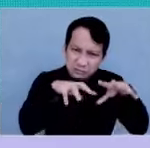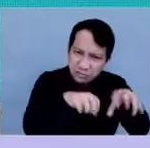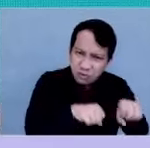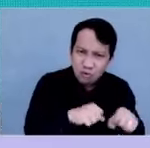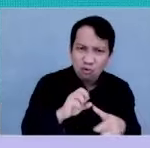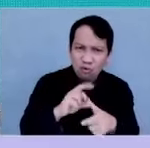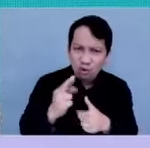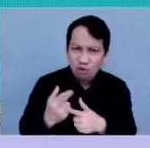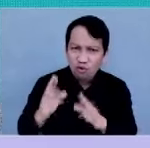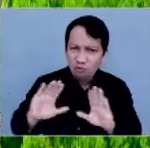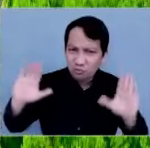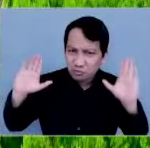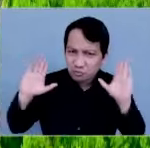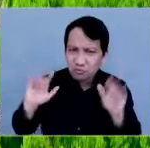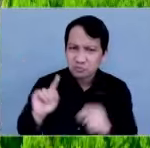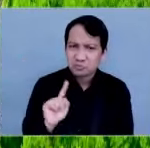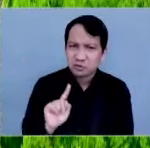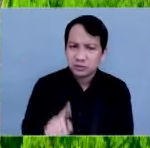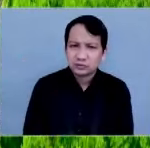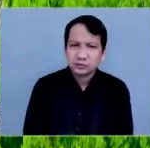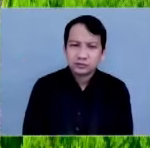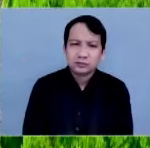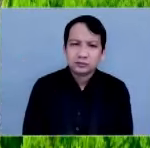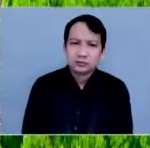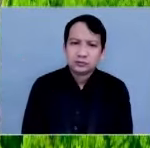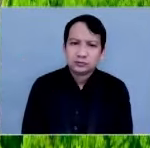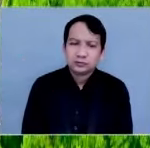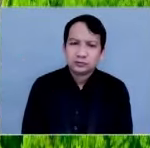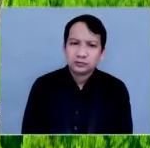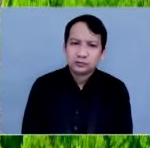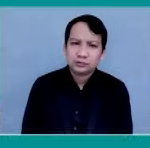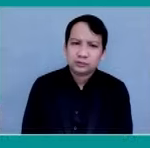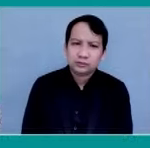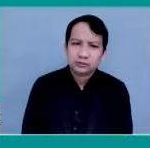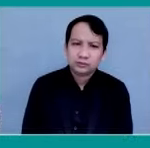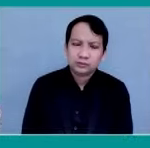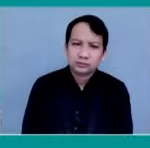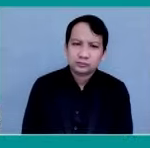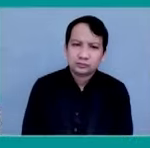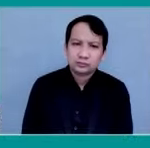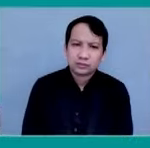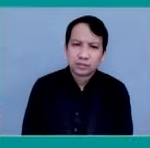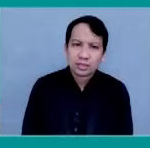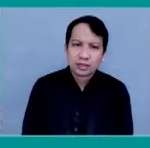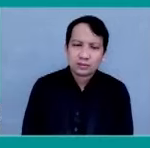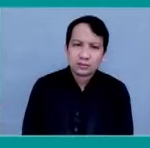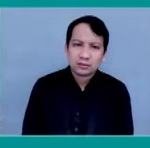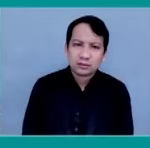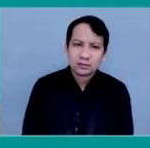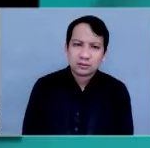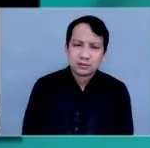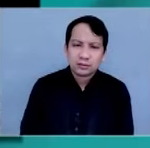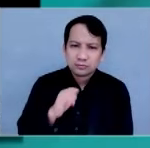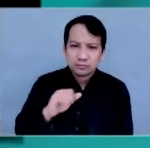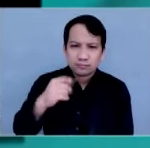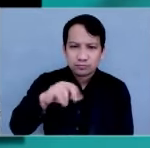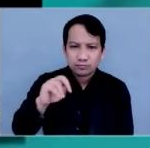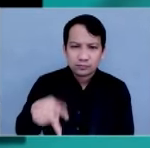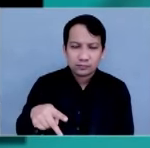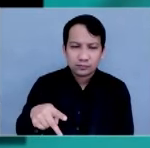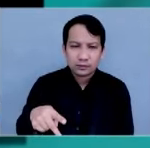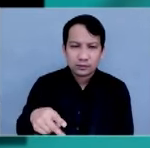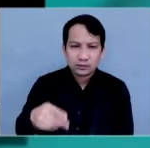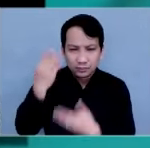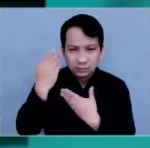o sumuko po si Pastor? Well, wala na pong issue dyan kasi pati po PNP ay nagsabi